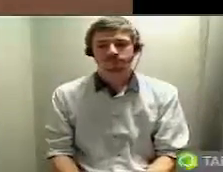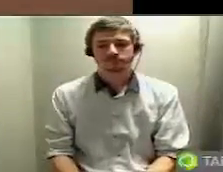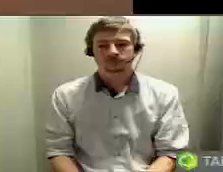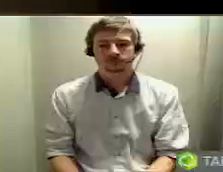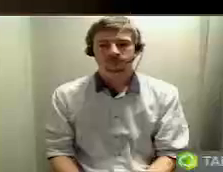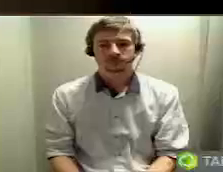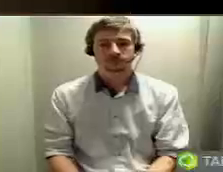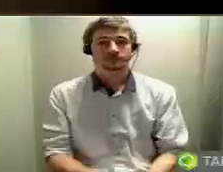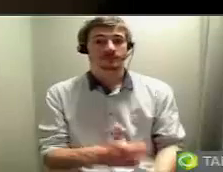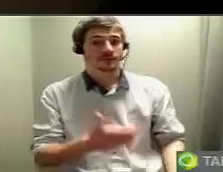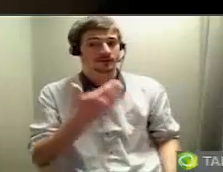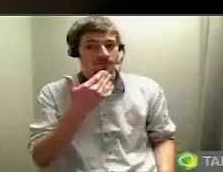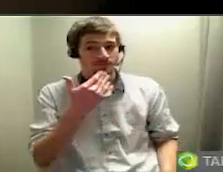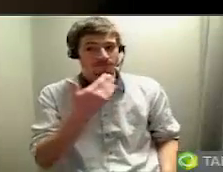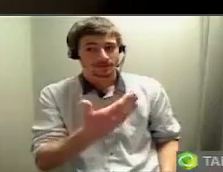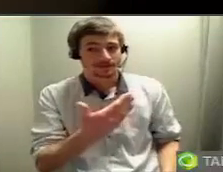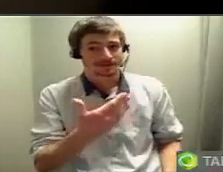Merci, monsieur. Bonsoir.